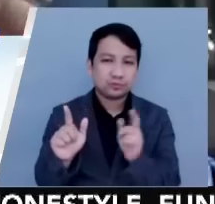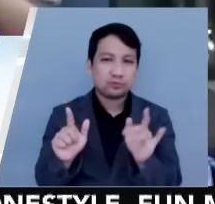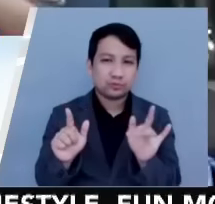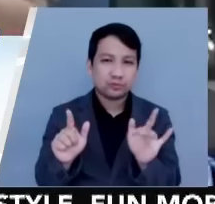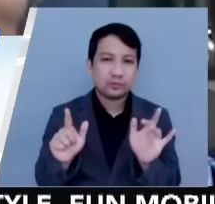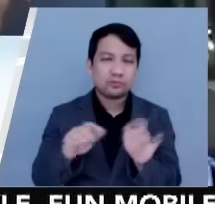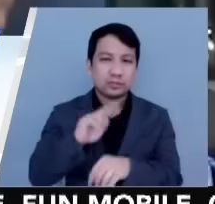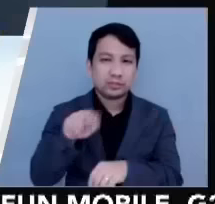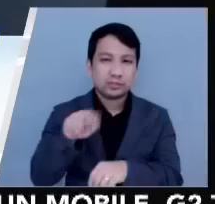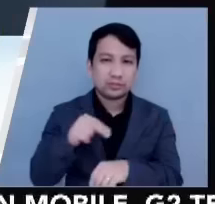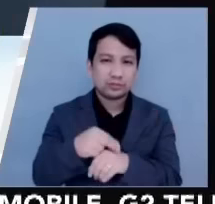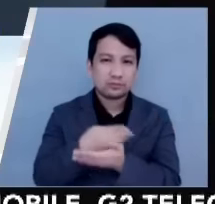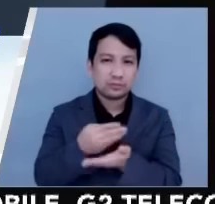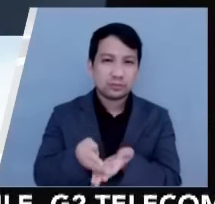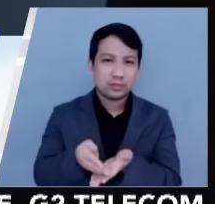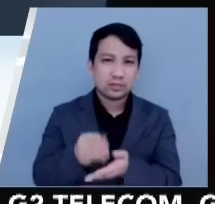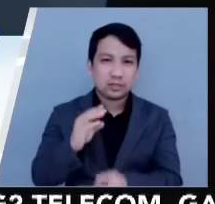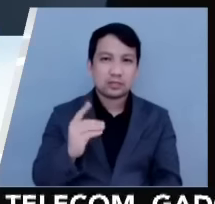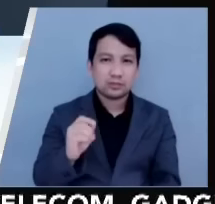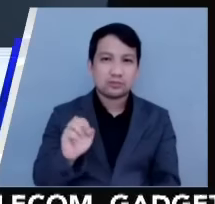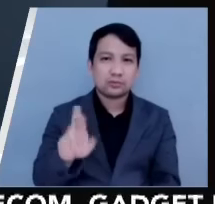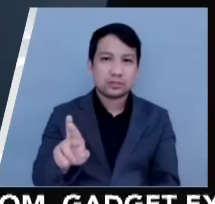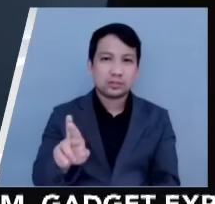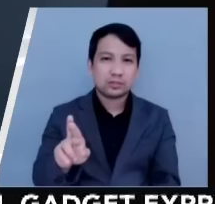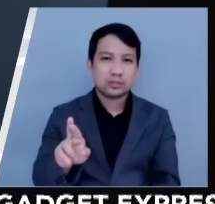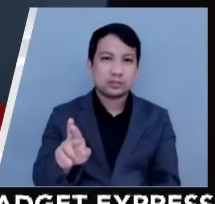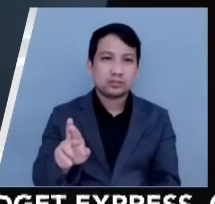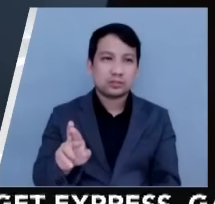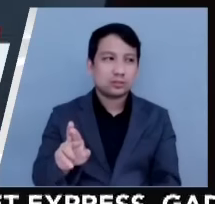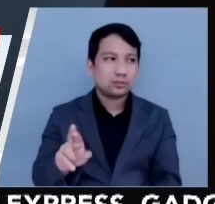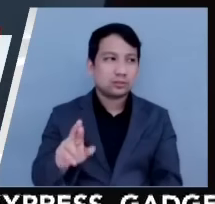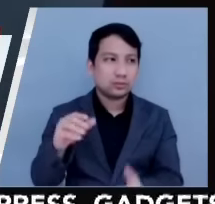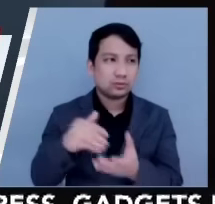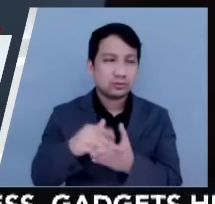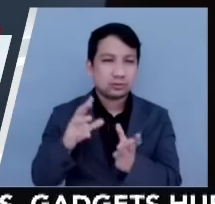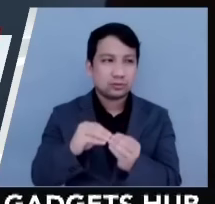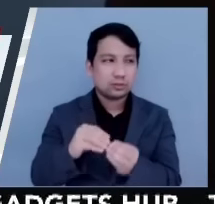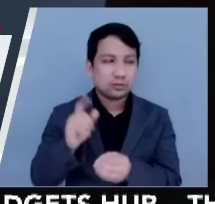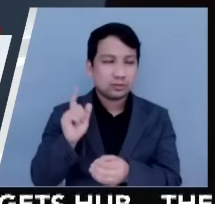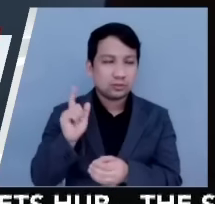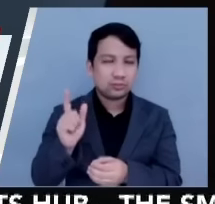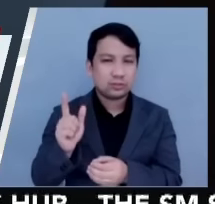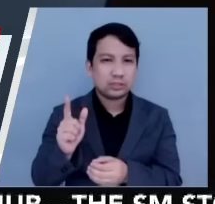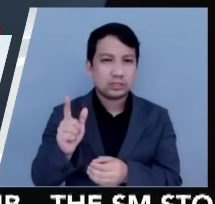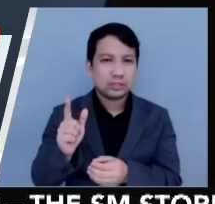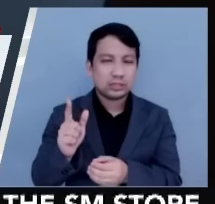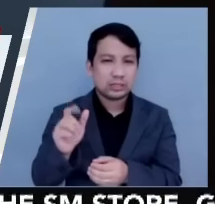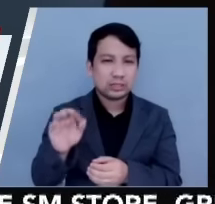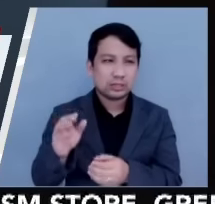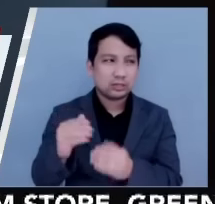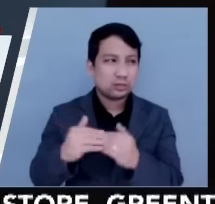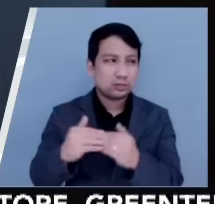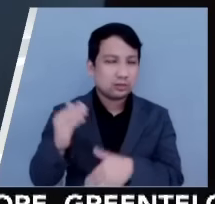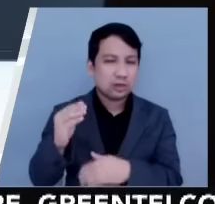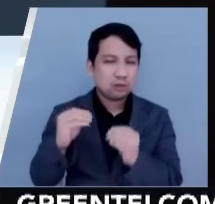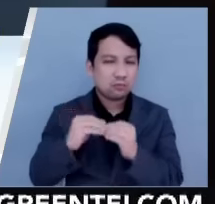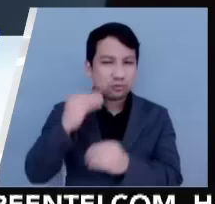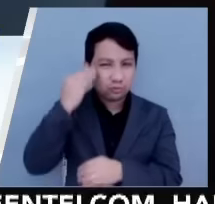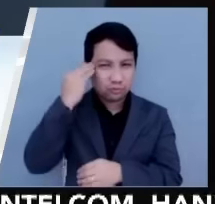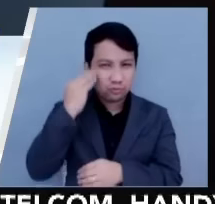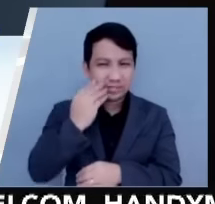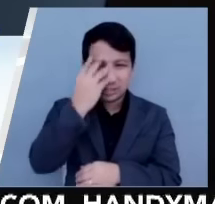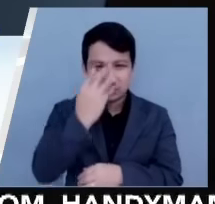of Transportation. In a study by the World Economic Forum in 2019, isa po tayo sa pinaka-most sleep-deprived. Why? Because you have to